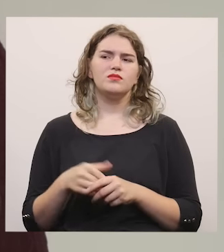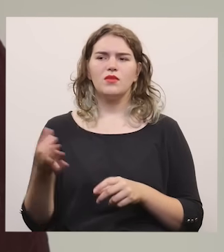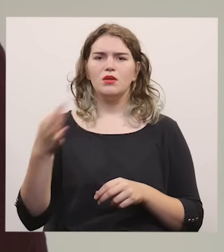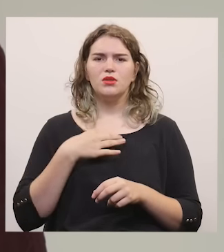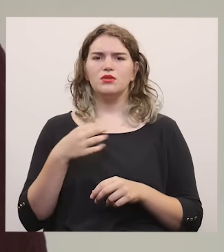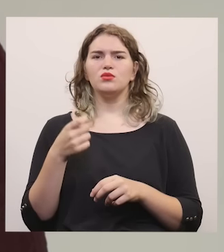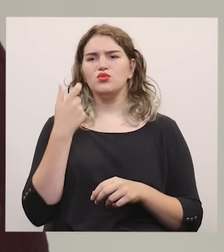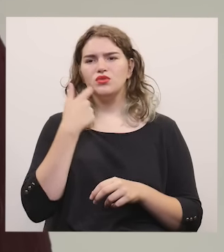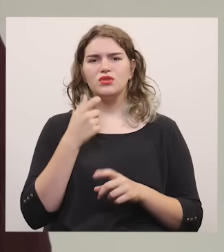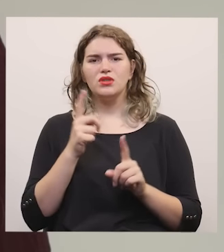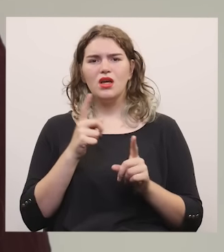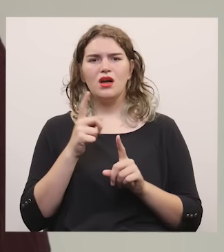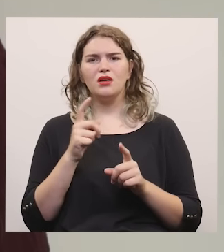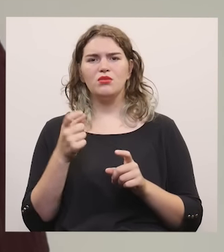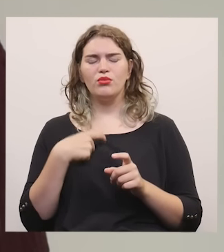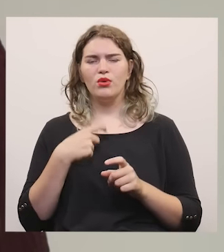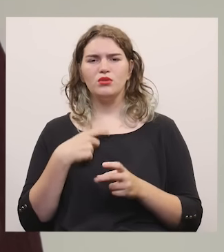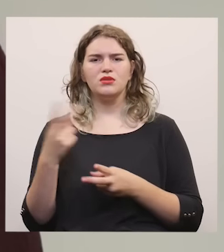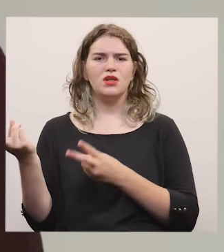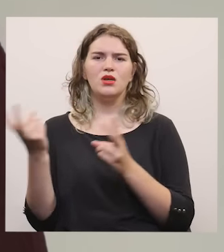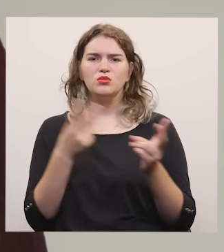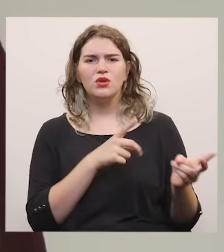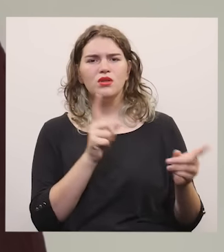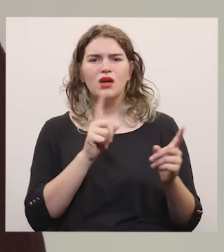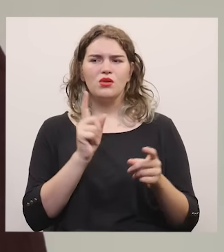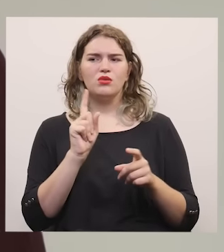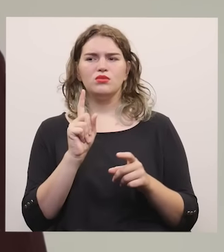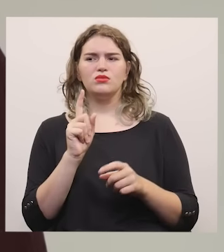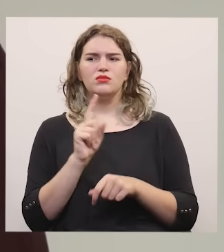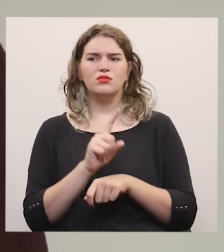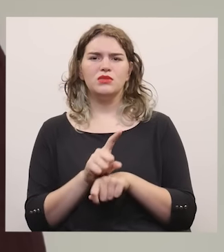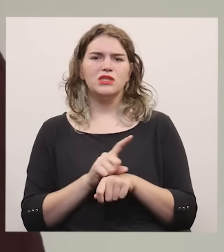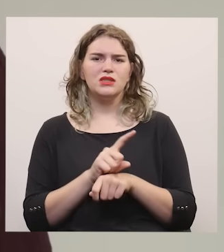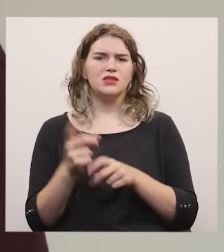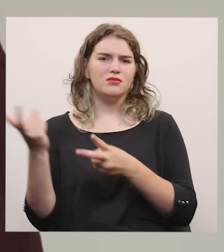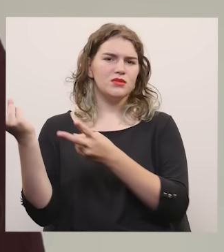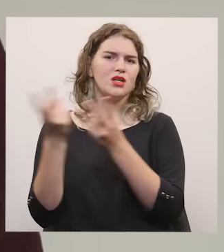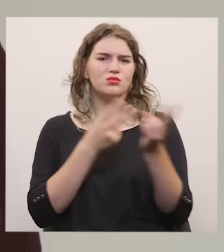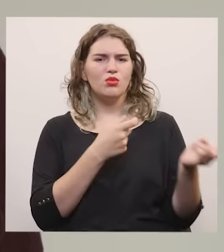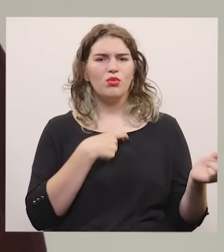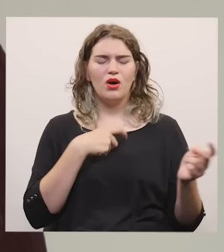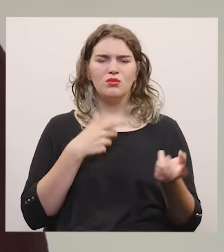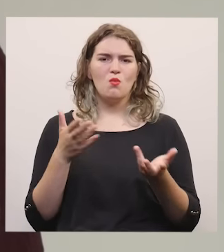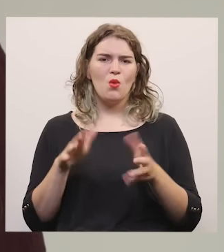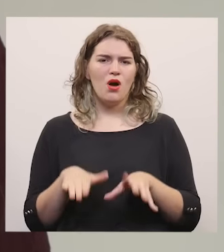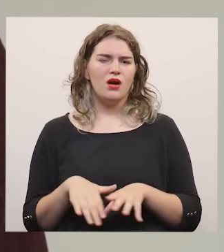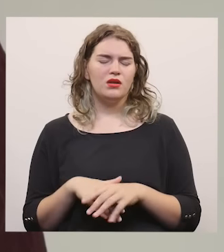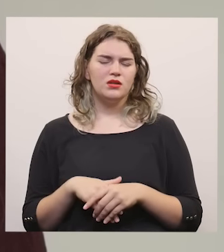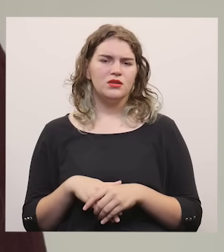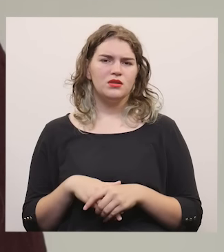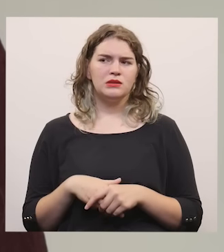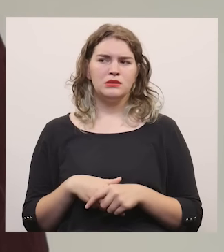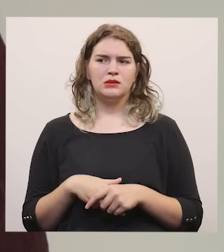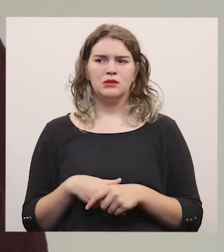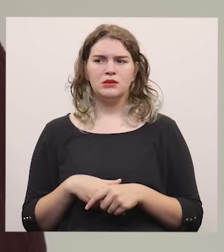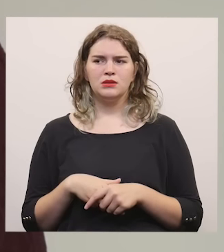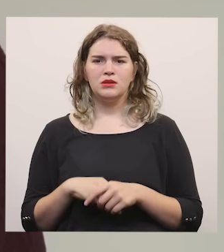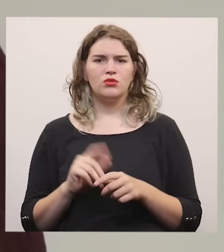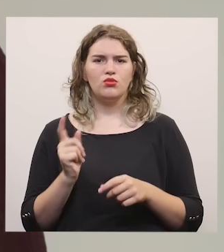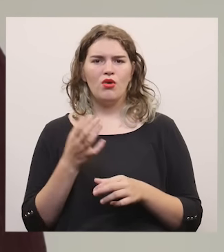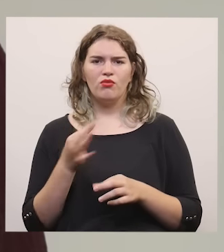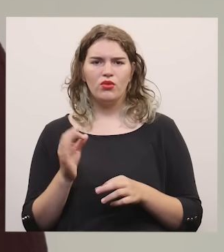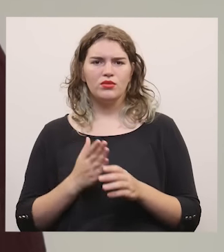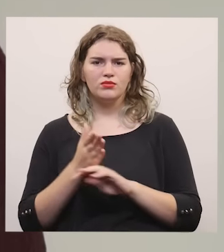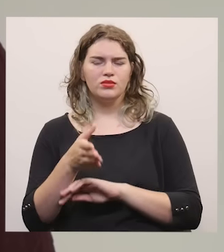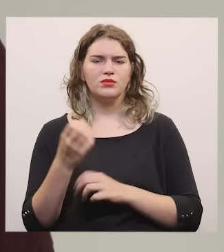Și mi s-a spus că nu se știe dacă suportă transportul și dacă nu va deceda pe timpul transportului până la Timișoara. N-am avut